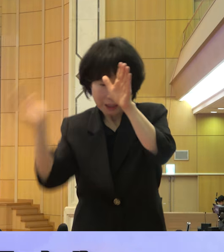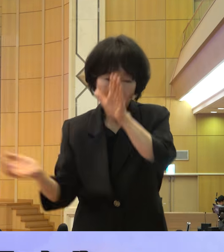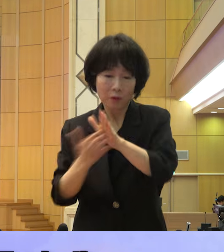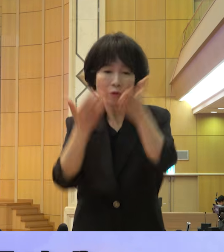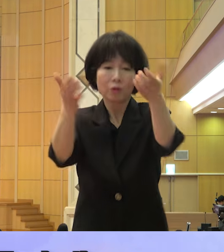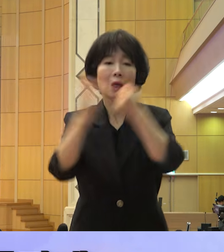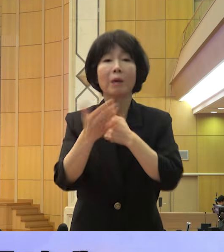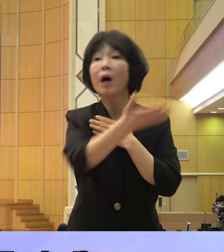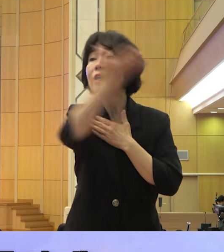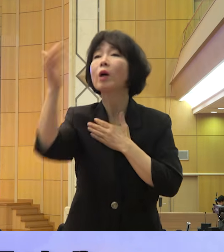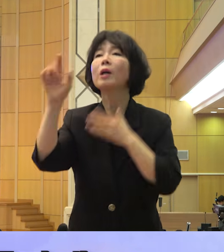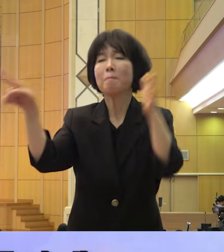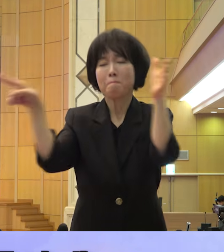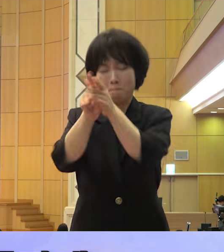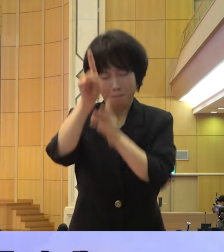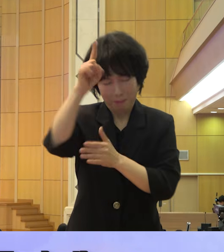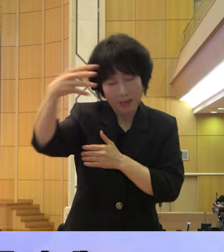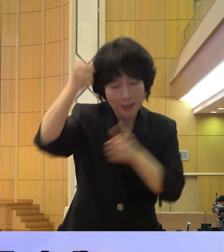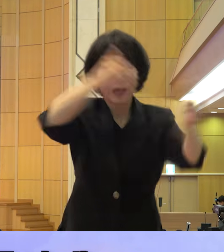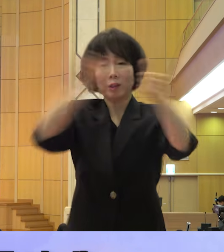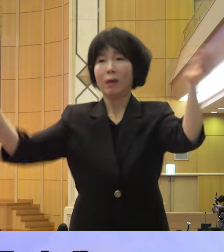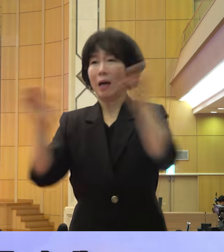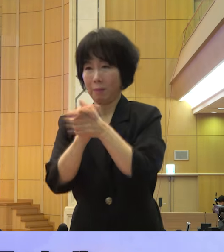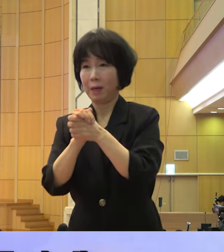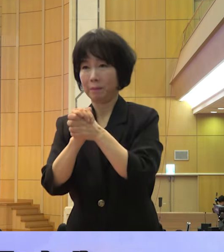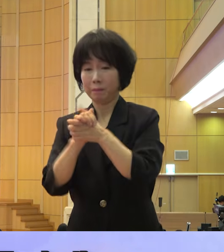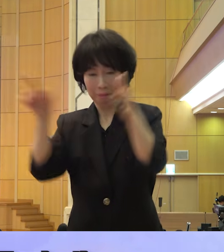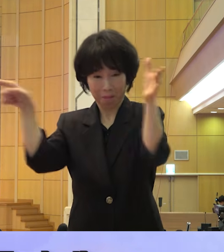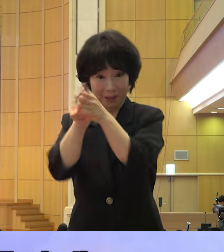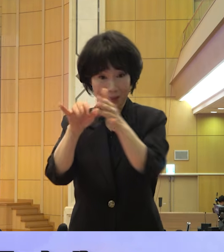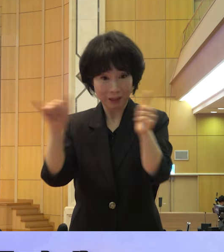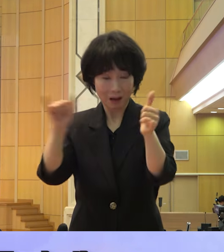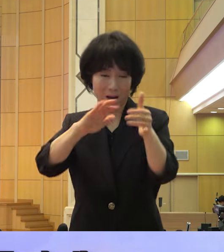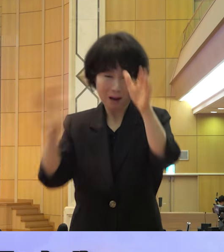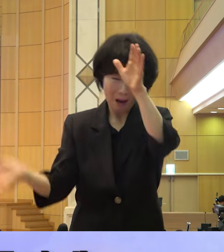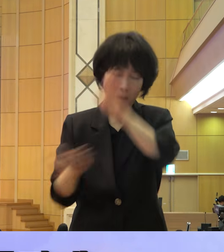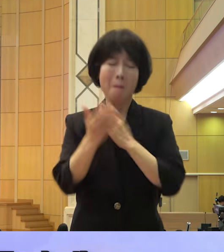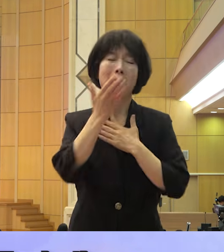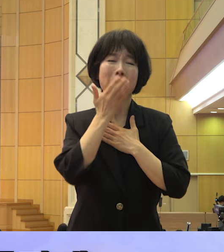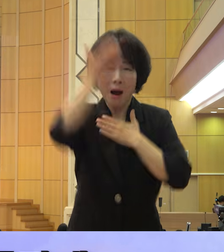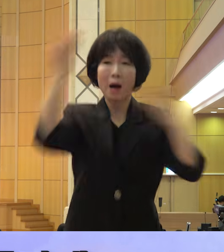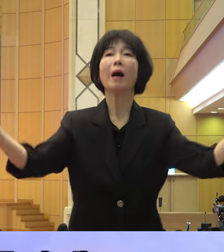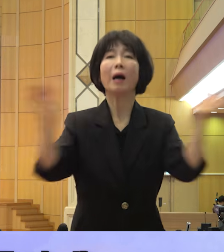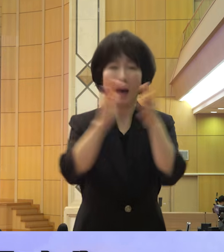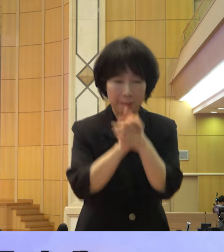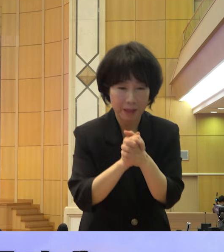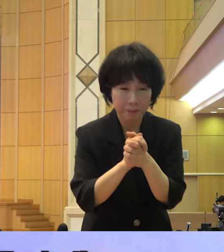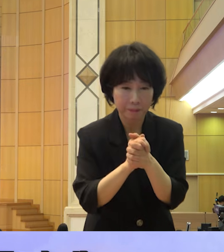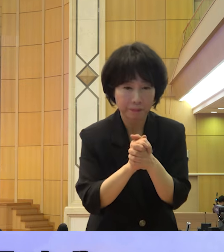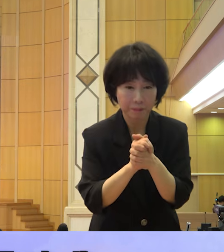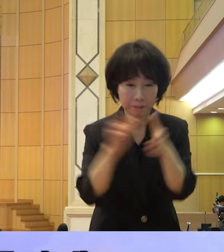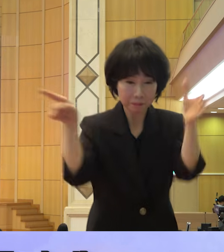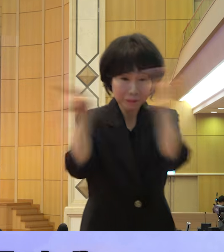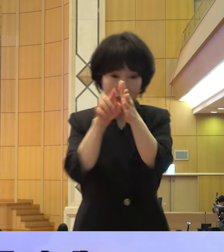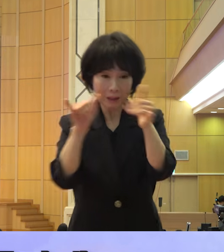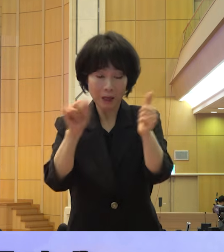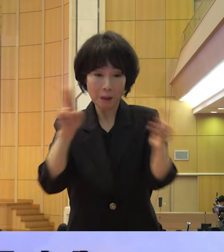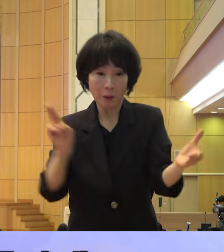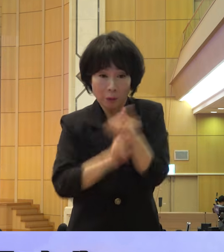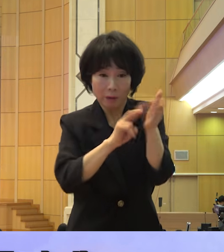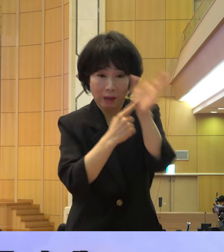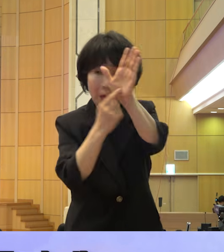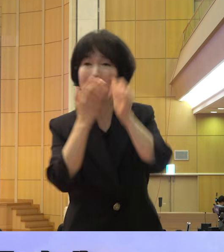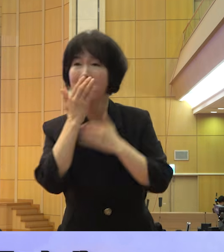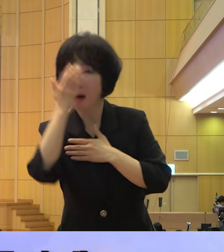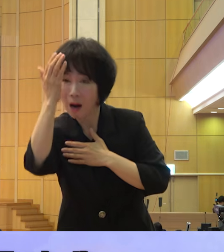이루었으니 너희는 믿기만 하라. 믿는 자에게 능치 못함이 없느니라. 믿는 사람들에게